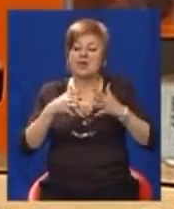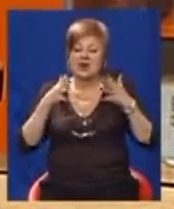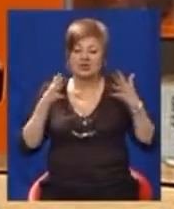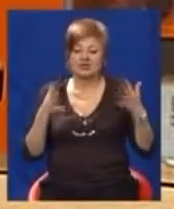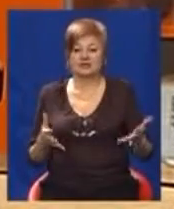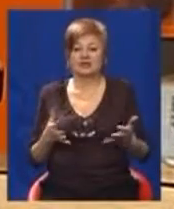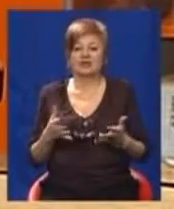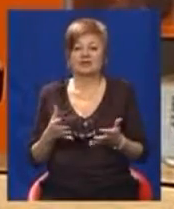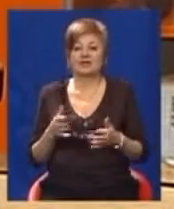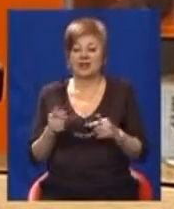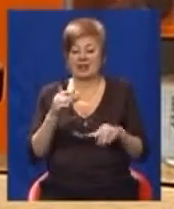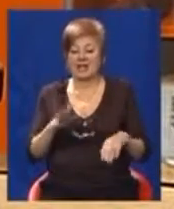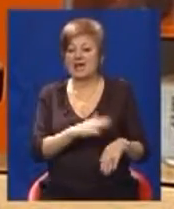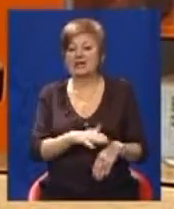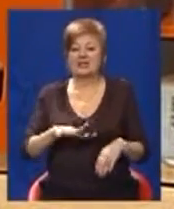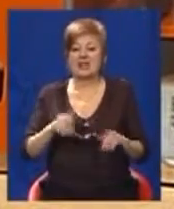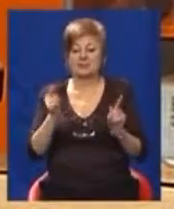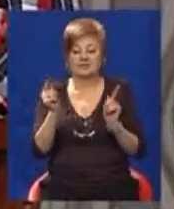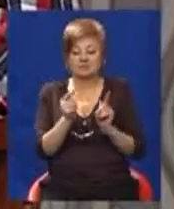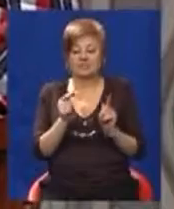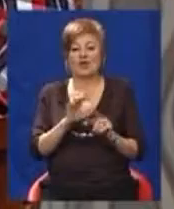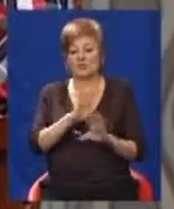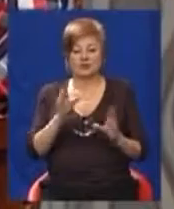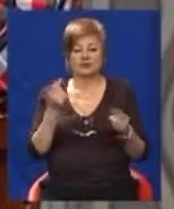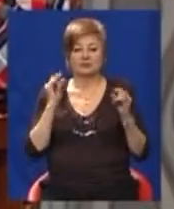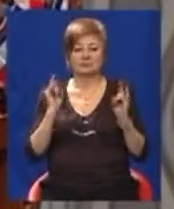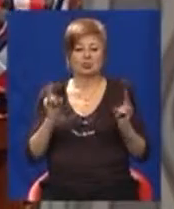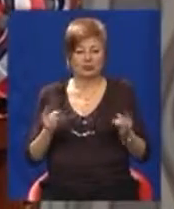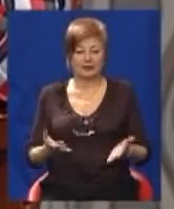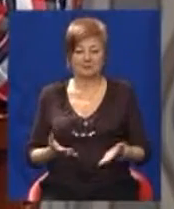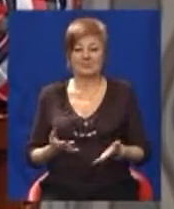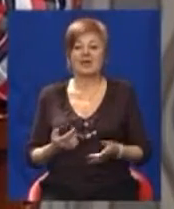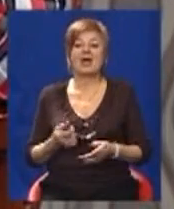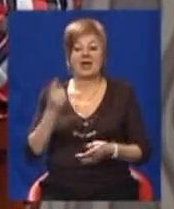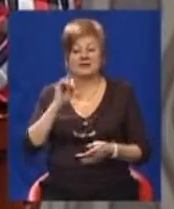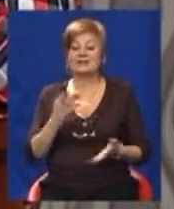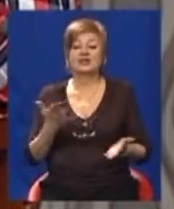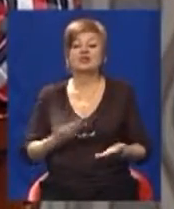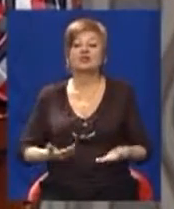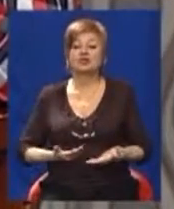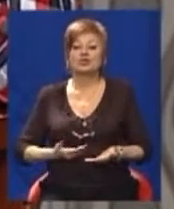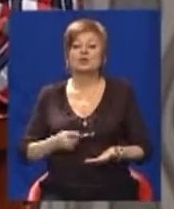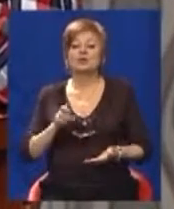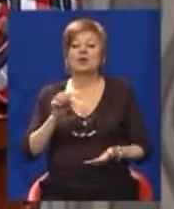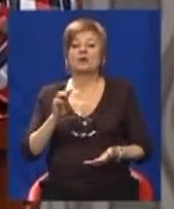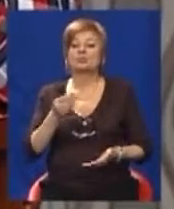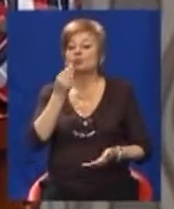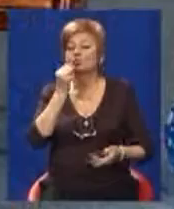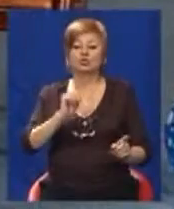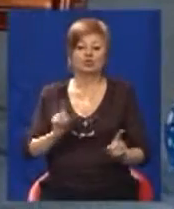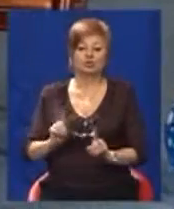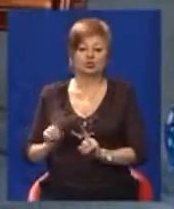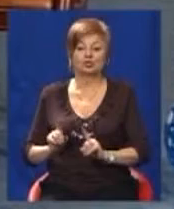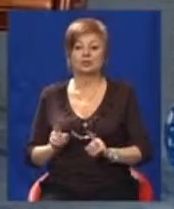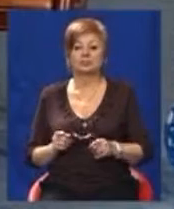них такі тоненькі лапки. Ну, коротше, круті. А чи знаєш ти, де взагалі проживають бегемоти, як вони харчуються, як